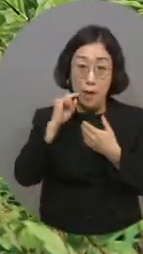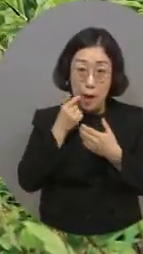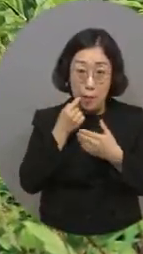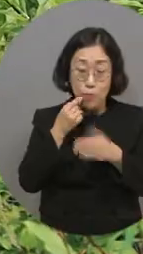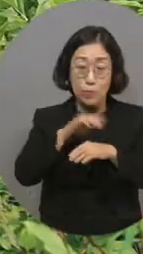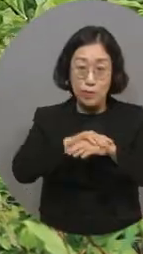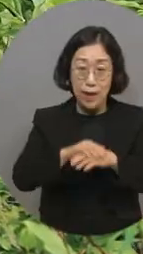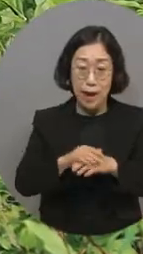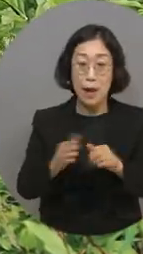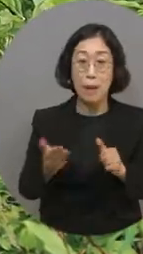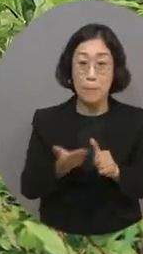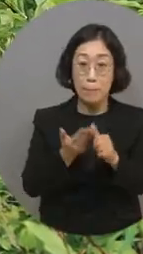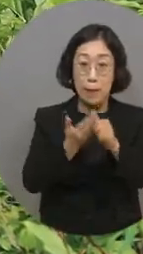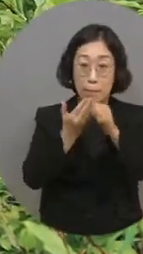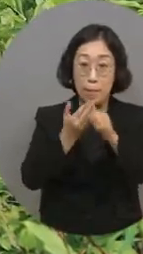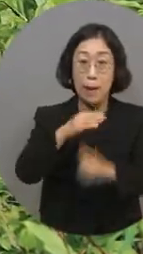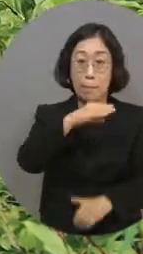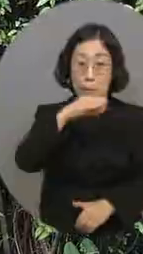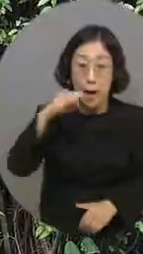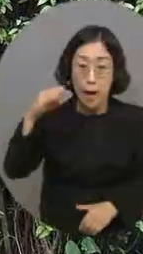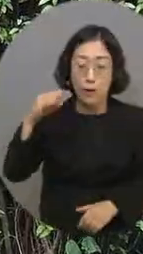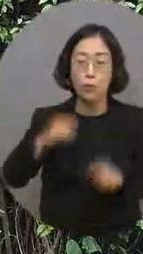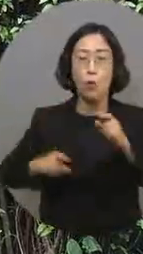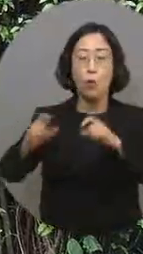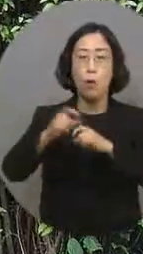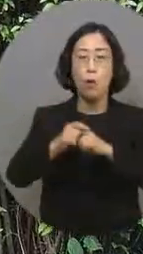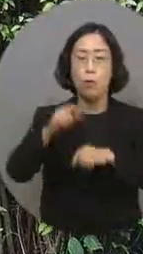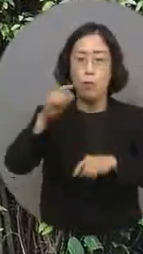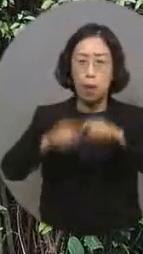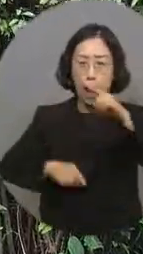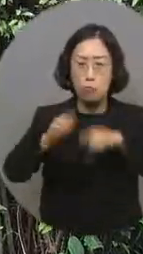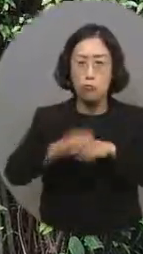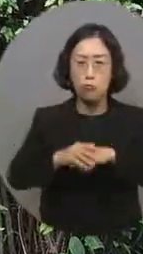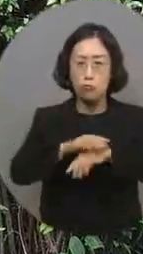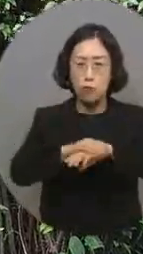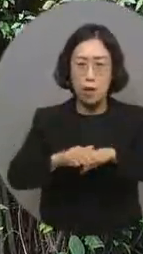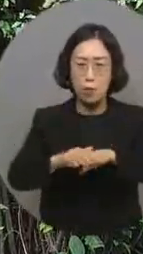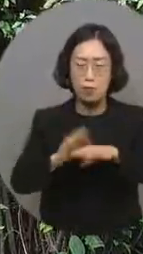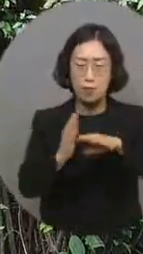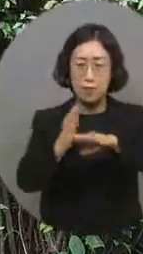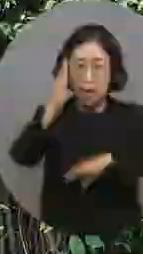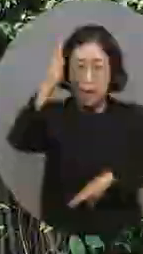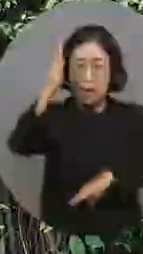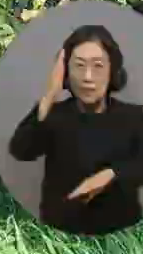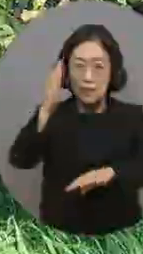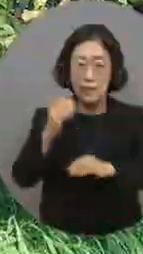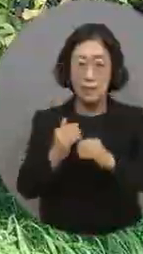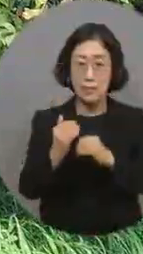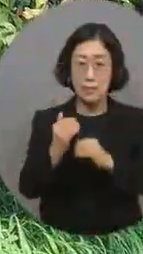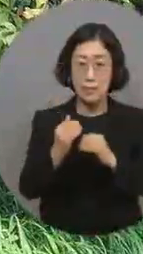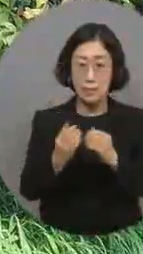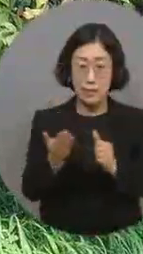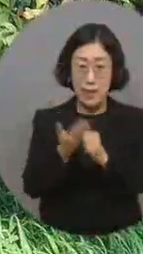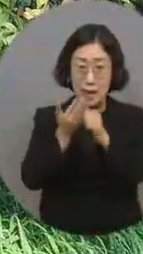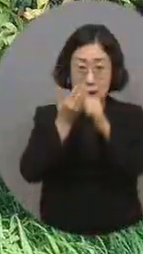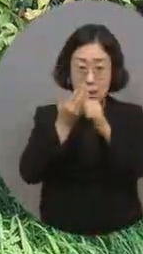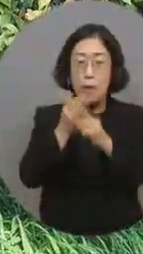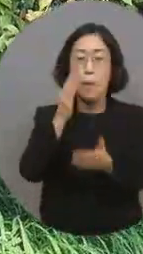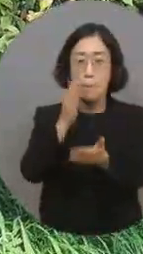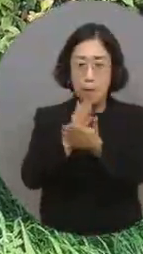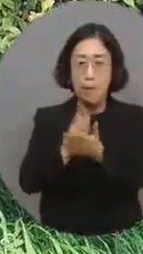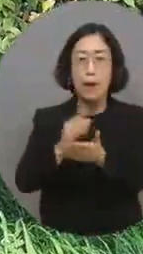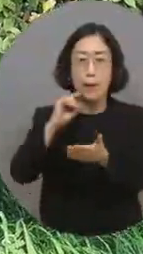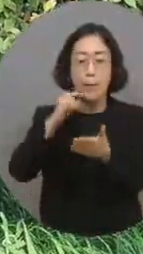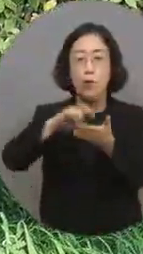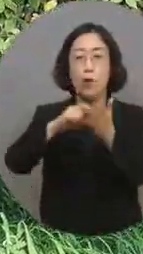겉모양을 고르게 하는 일 외에도 수목의 밑자람을 막고 생장을 돕기 위해 꼭 필요한